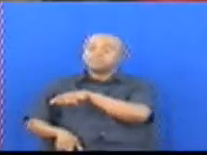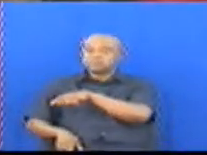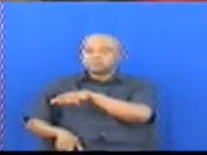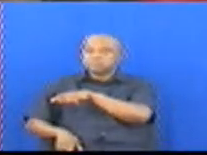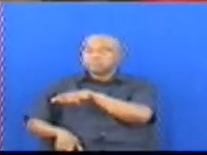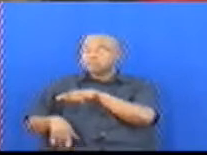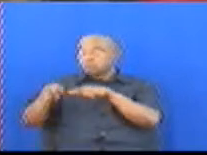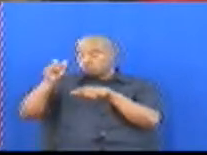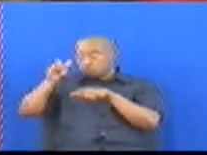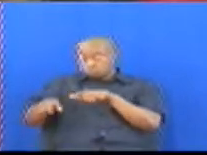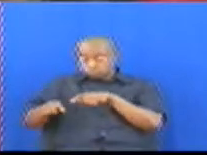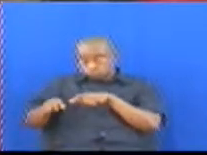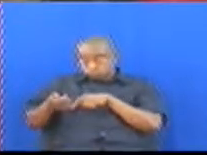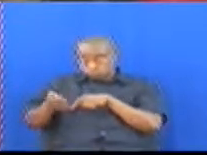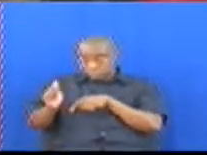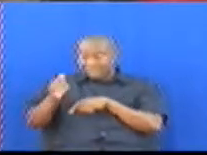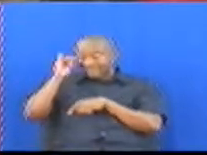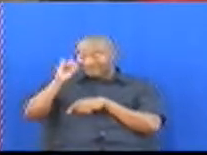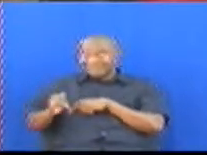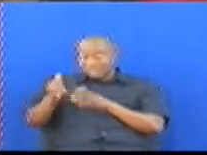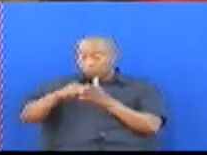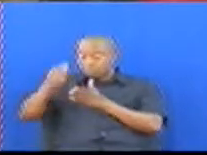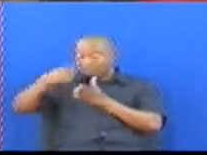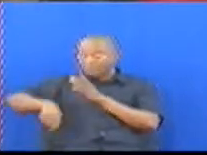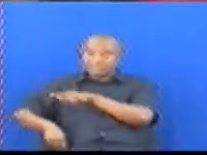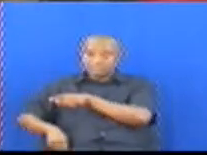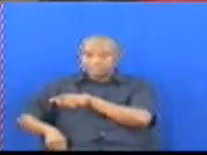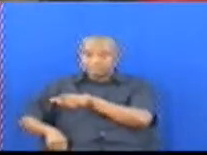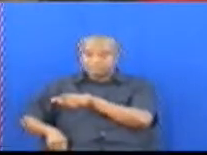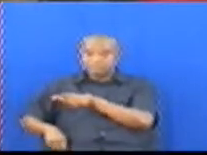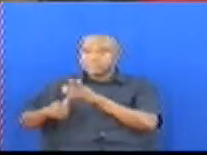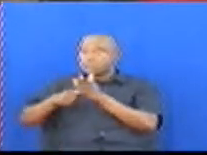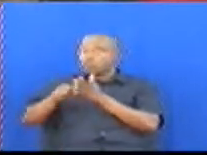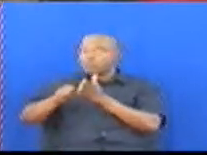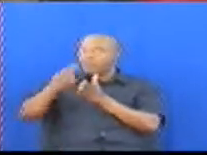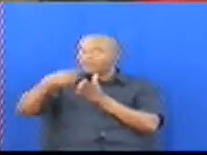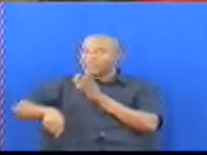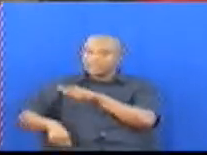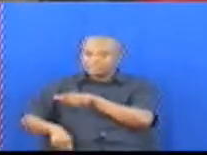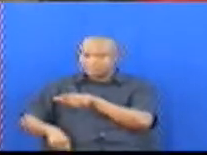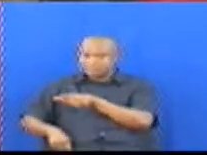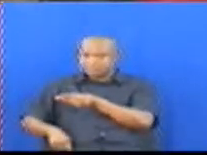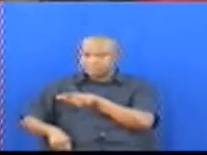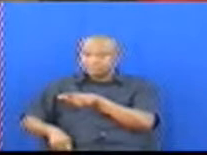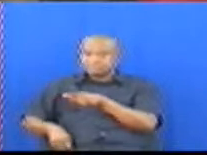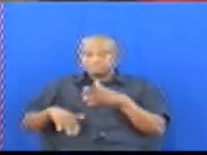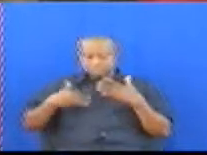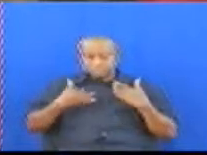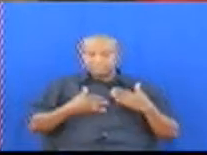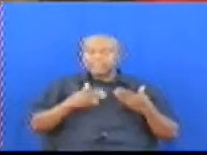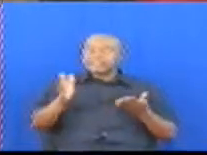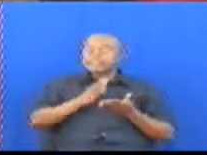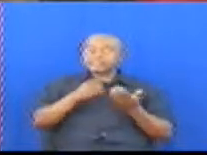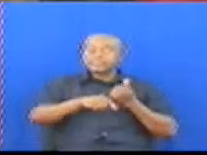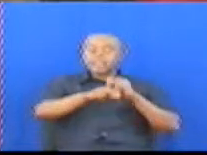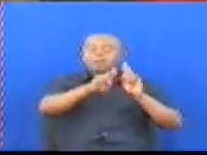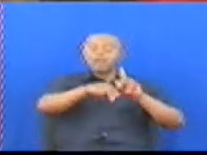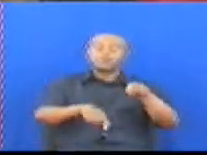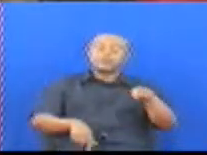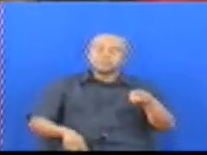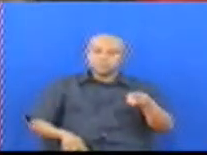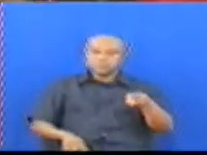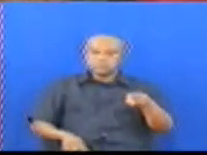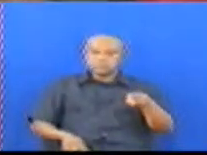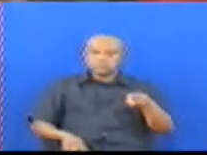huyu mfugaji au mwenye mifugo akikataa mambo ya faini kwa mkurugenzi, basi kesi inaenda mahakamani na